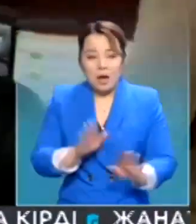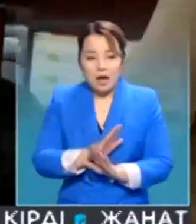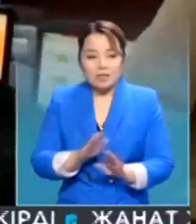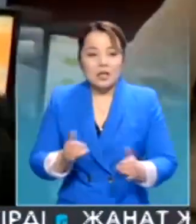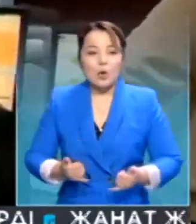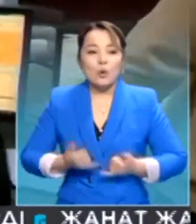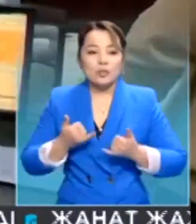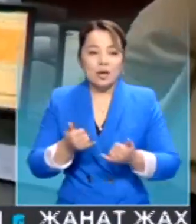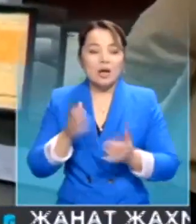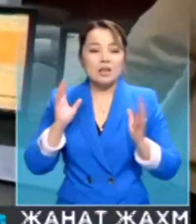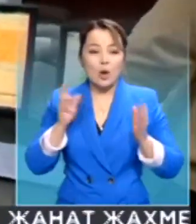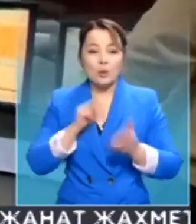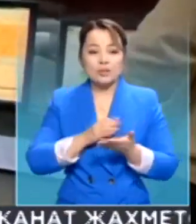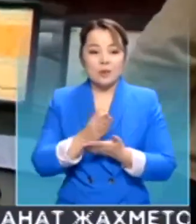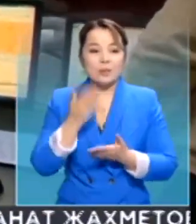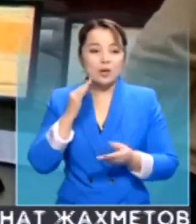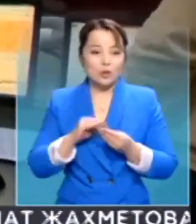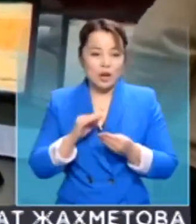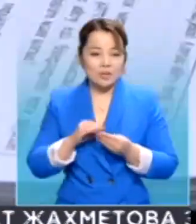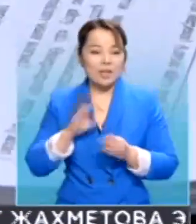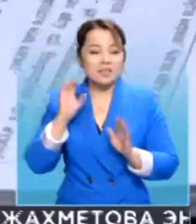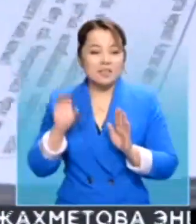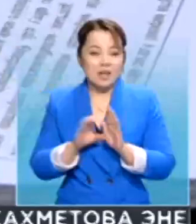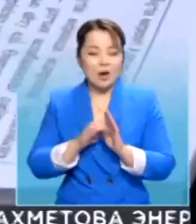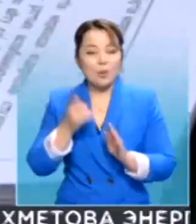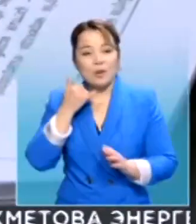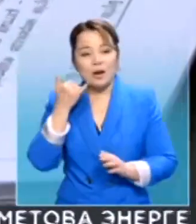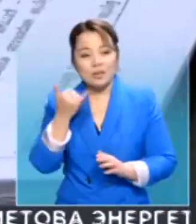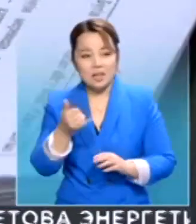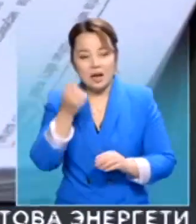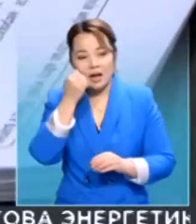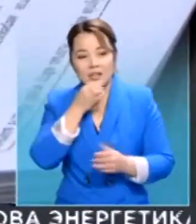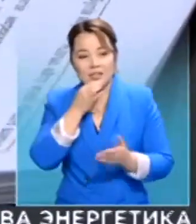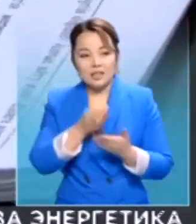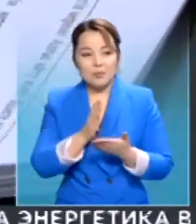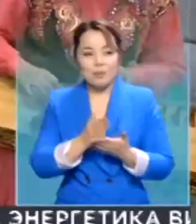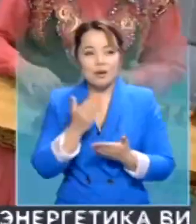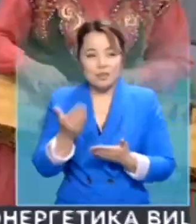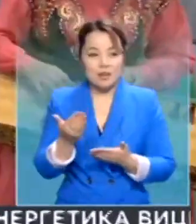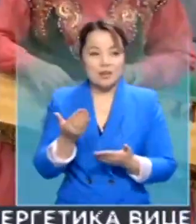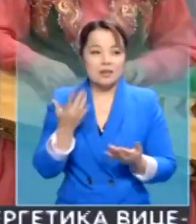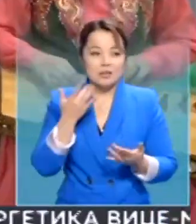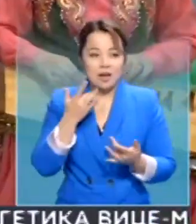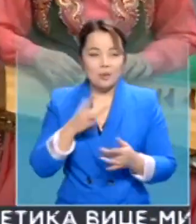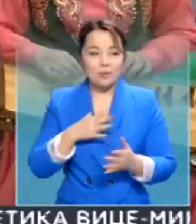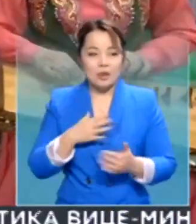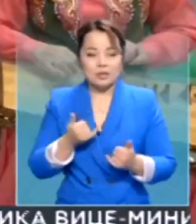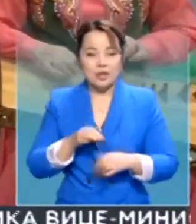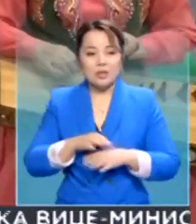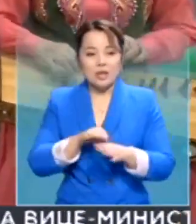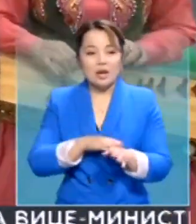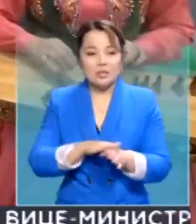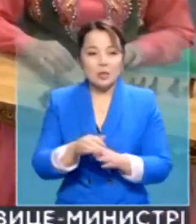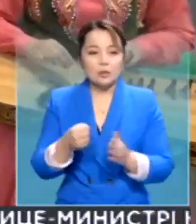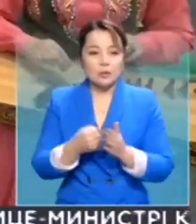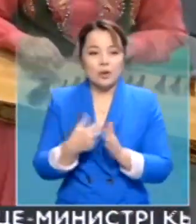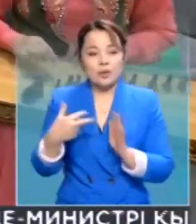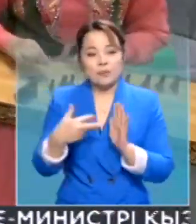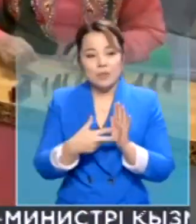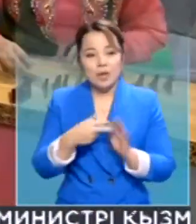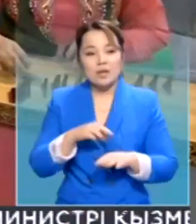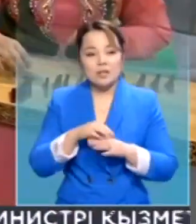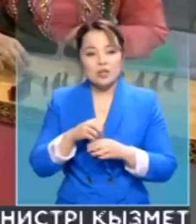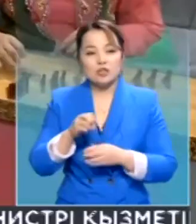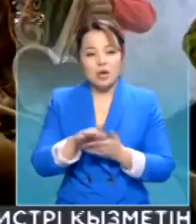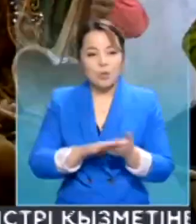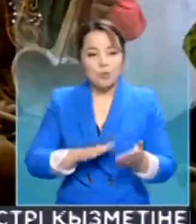Радио қызметкерлері де тұрақты тыңдармандарына хабарласып алғыстарын айтты. Айта кетейік, марафон кешкі сағат 8-ге дейін жалғасады.